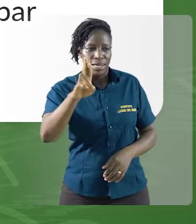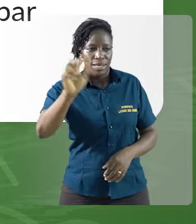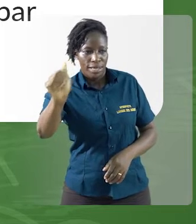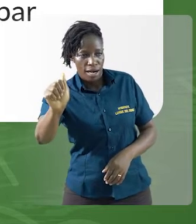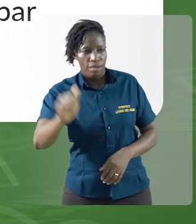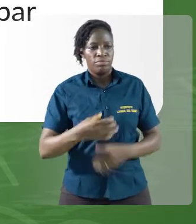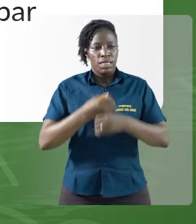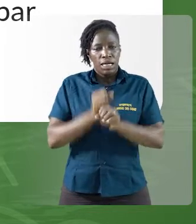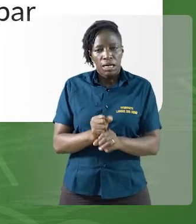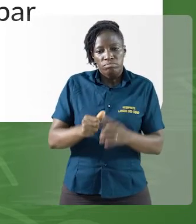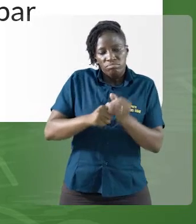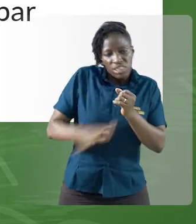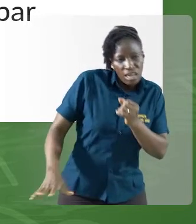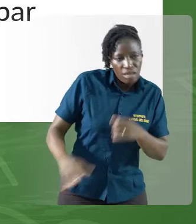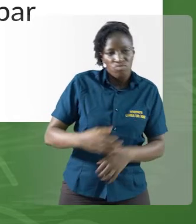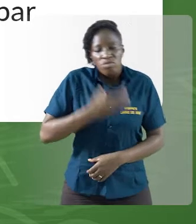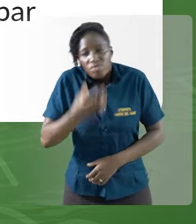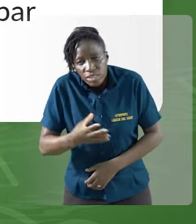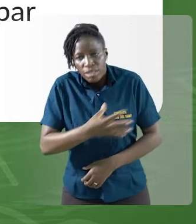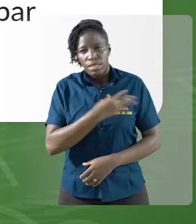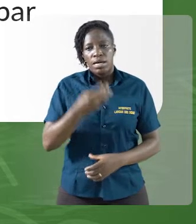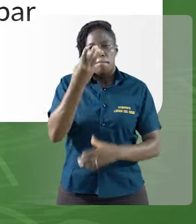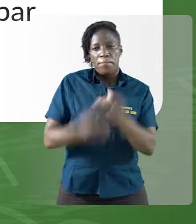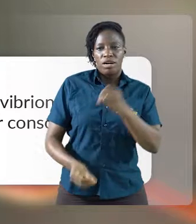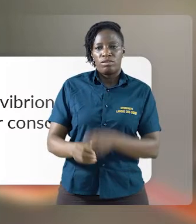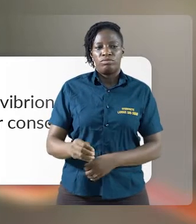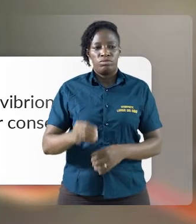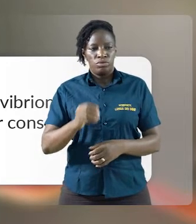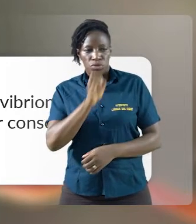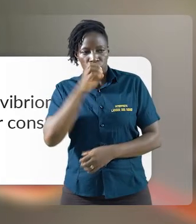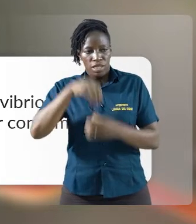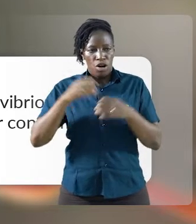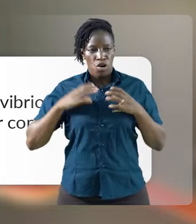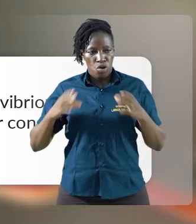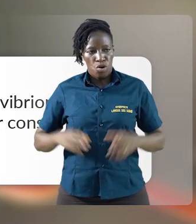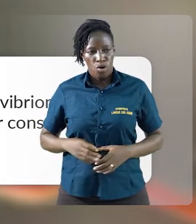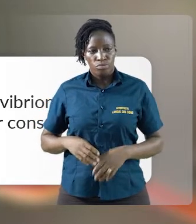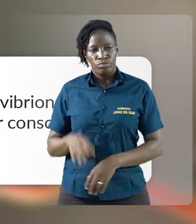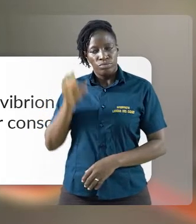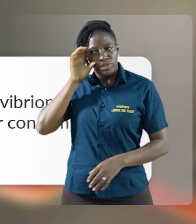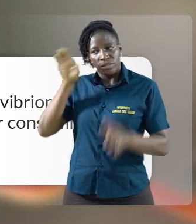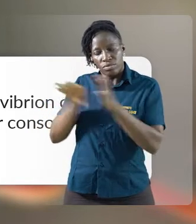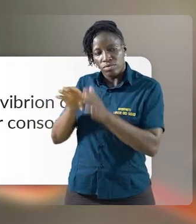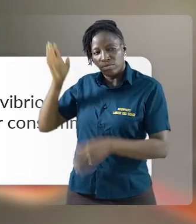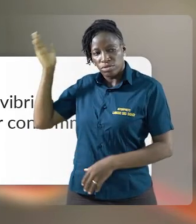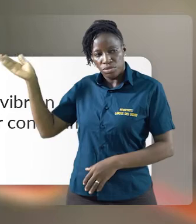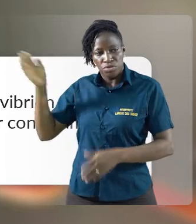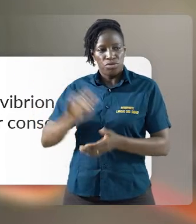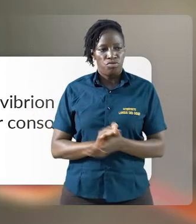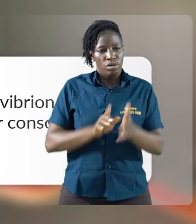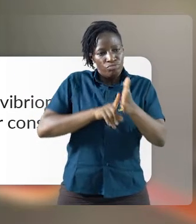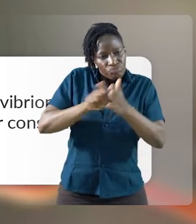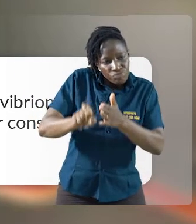des vomissements et une déshydratation. Le Vibrio cholérique est l'agent pathogène